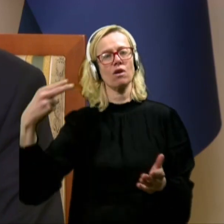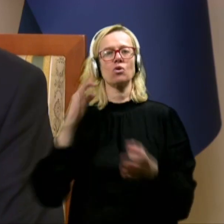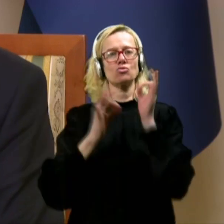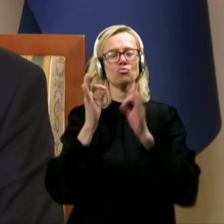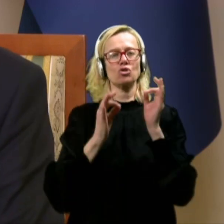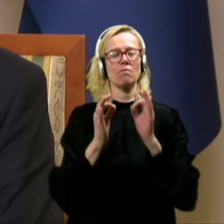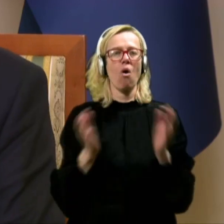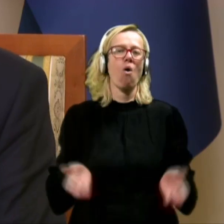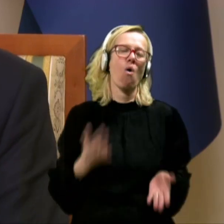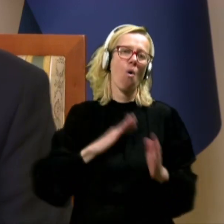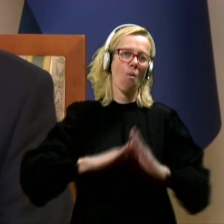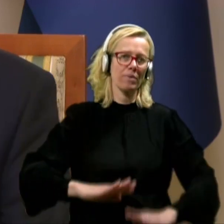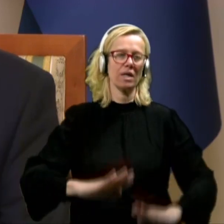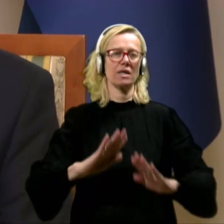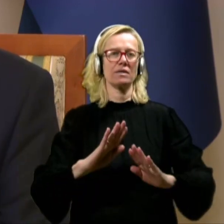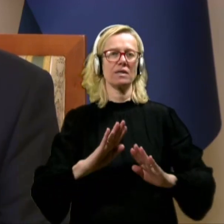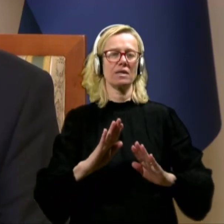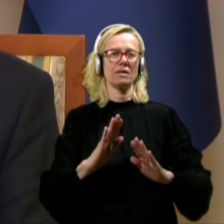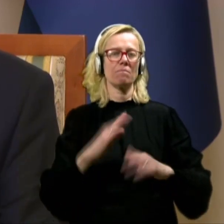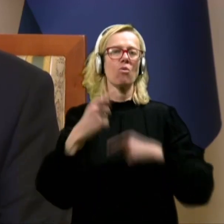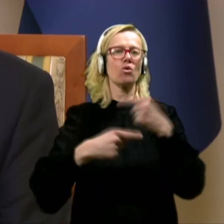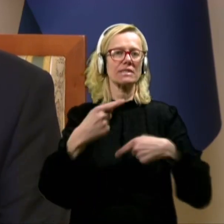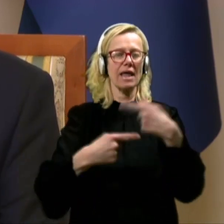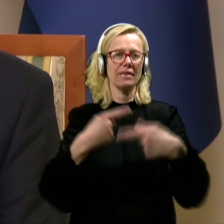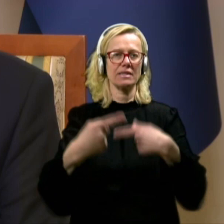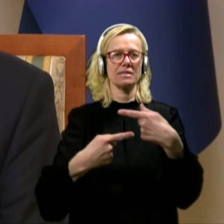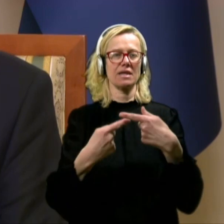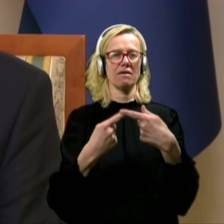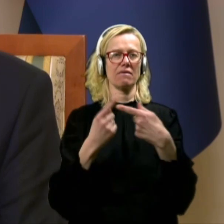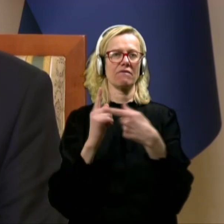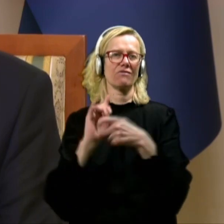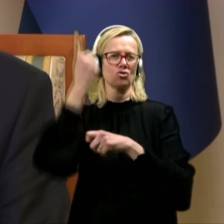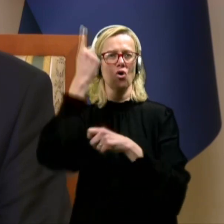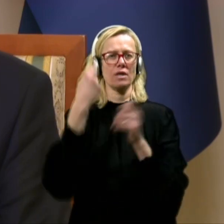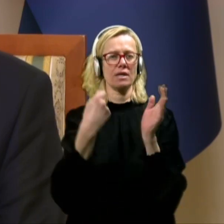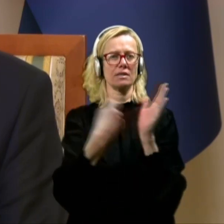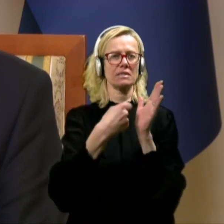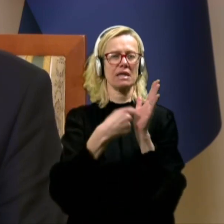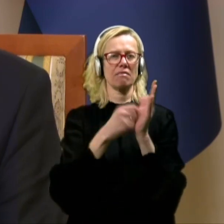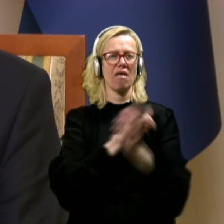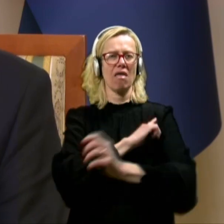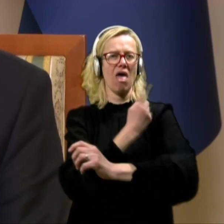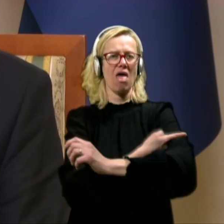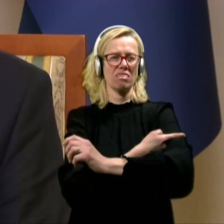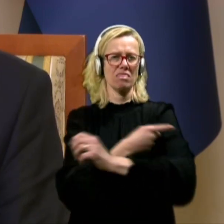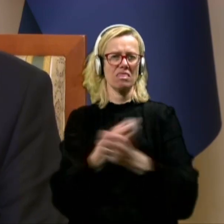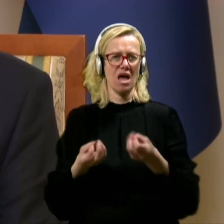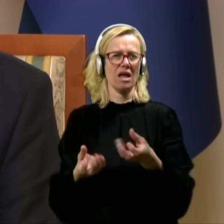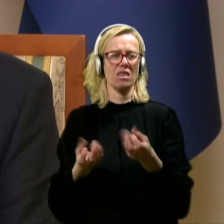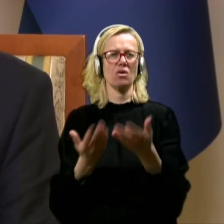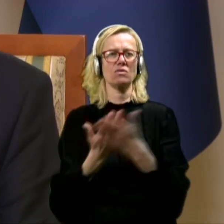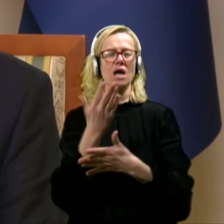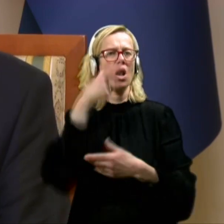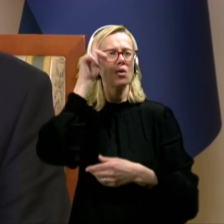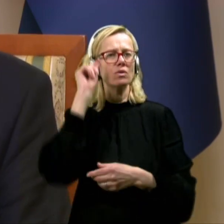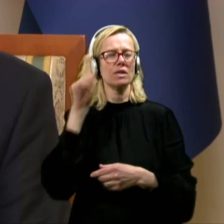omiliti draginske posledice oziroma posledice visokih cen energentov za ljudi